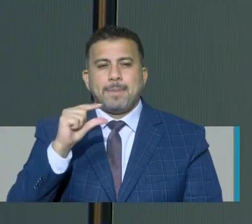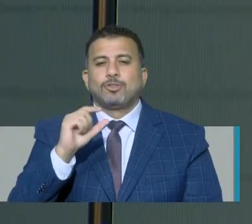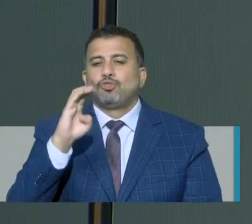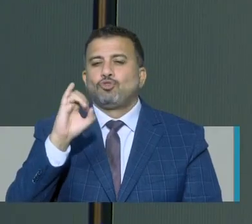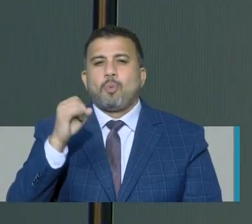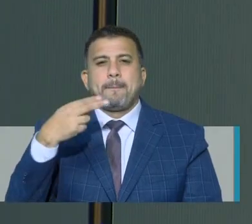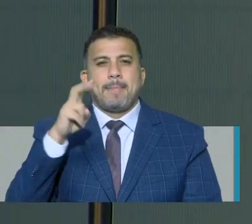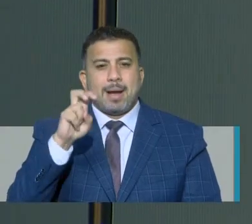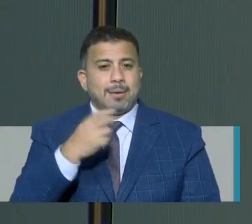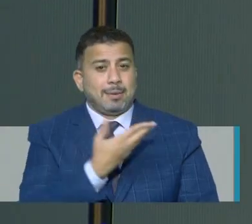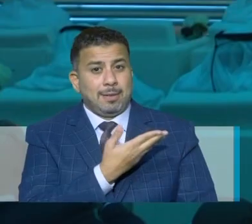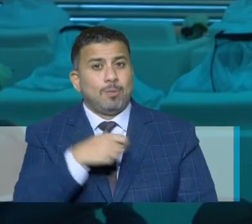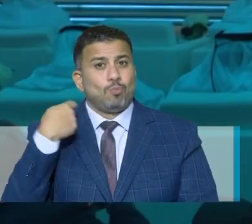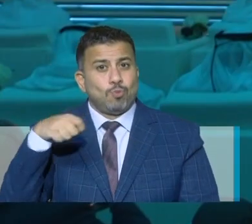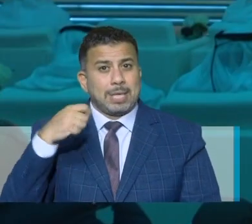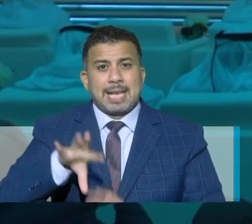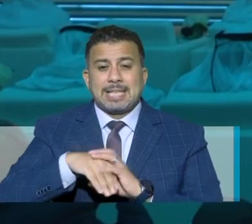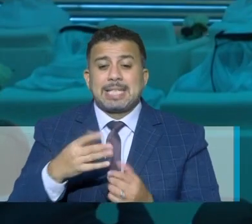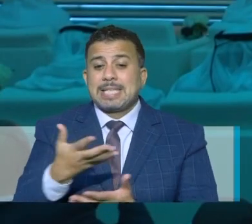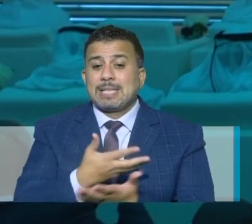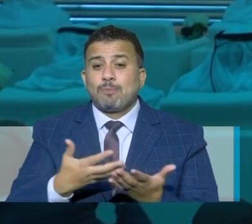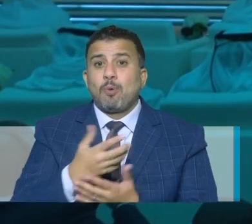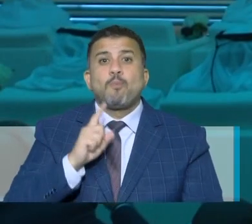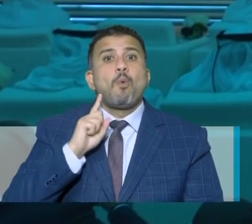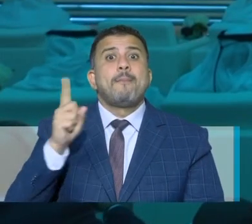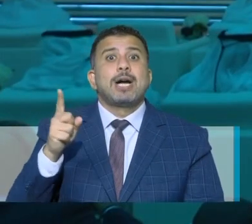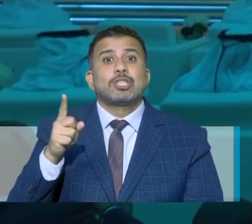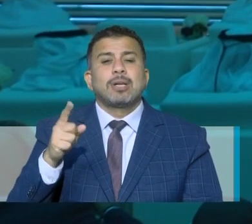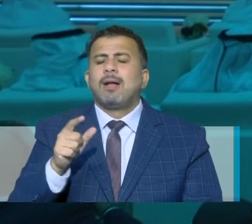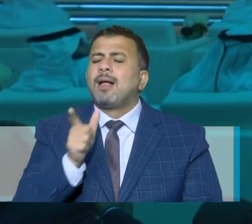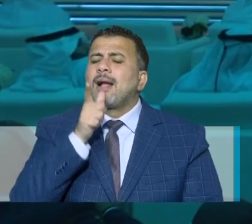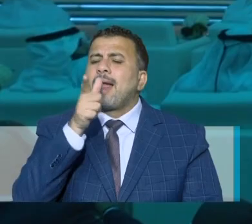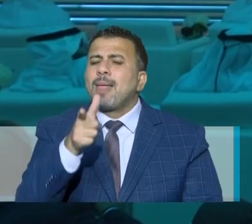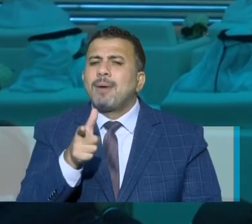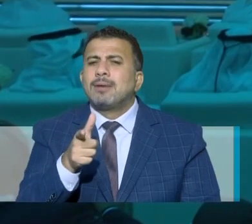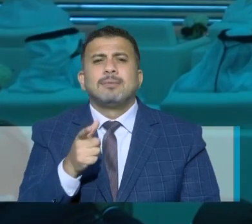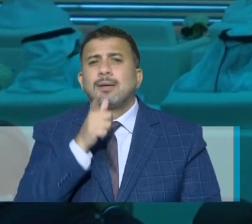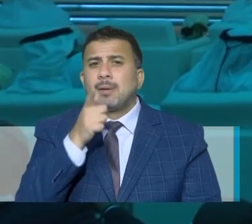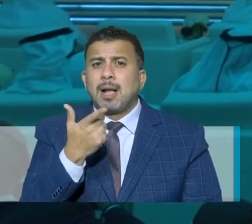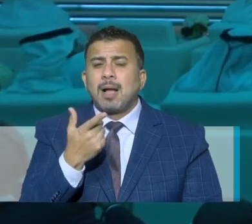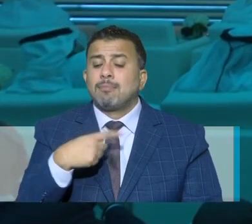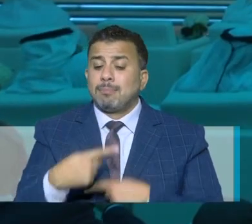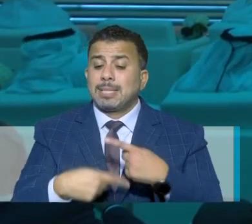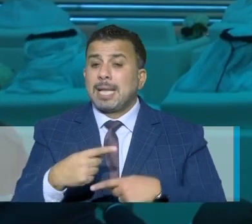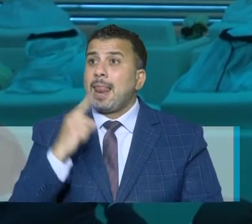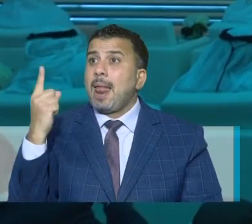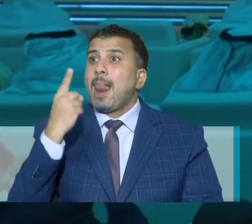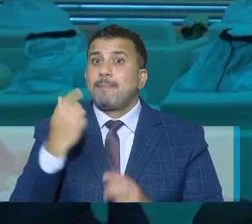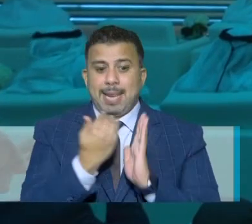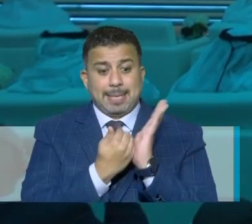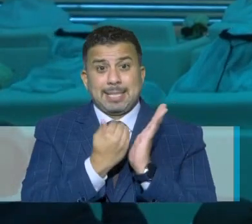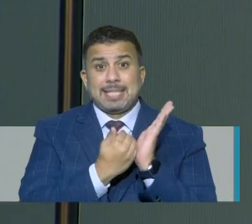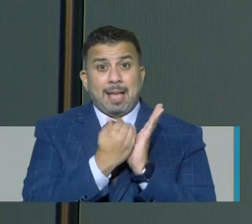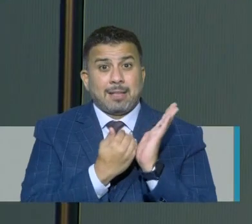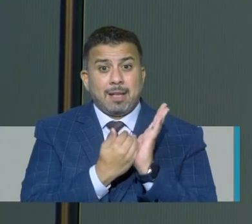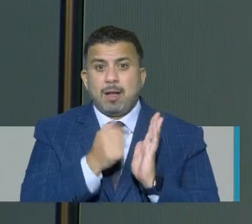المدير التنفيذي لمركز الشارقه للاستثمار الاجنبي المباشر في كلمته المسيره العالميه للاقتصاد